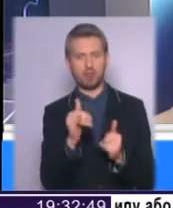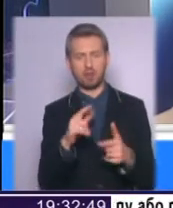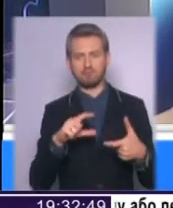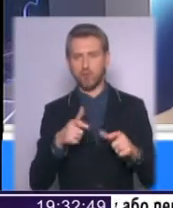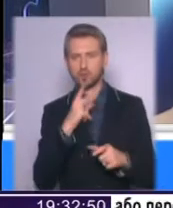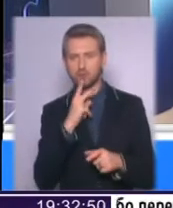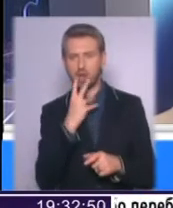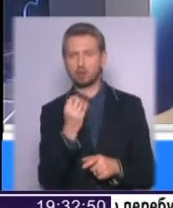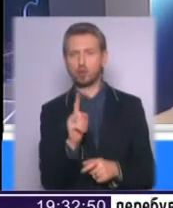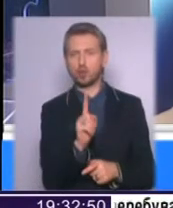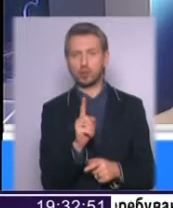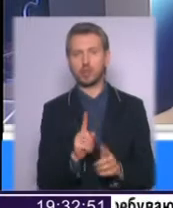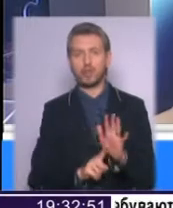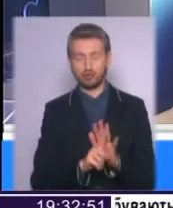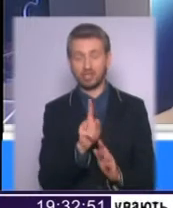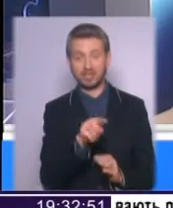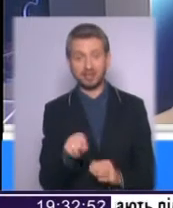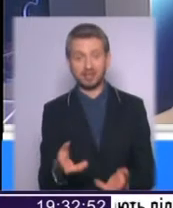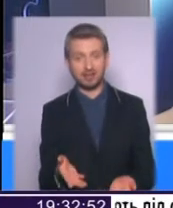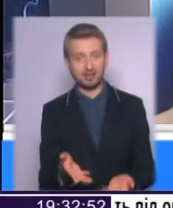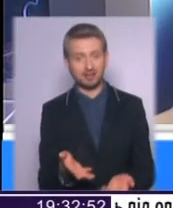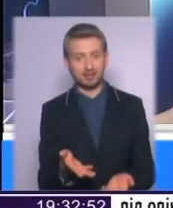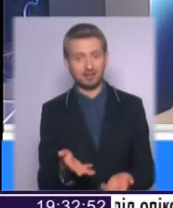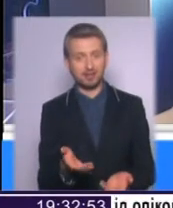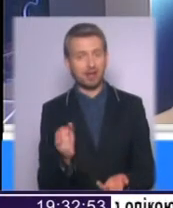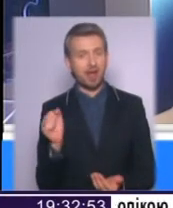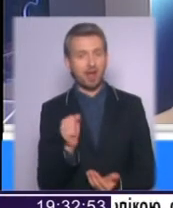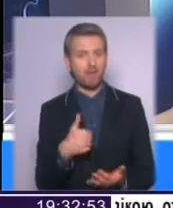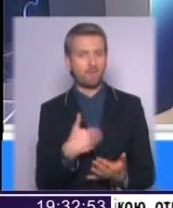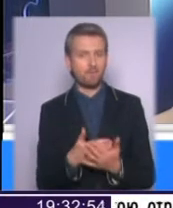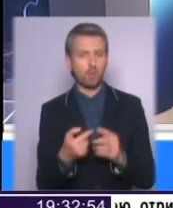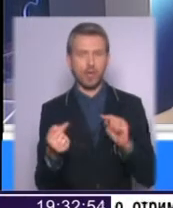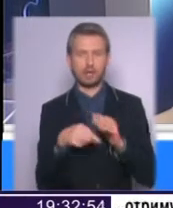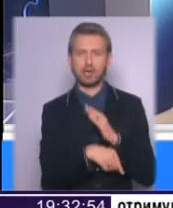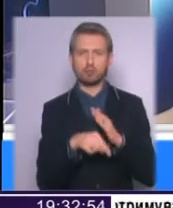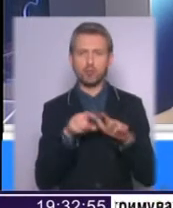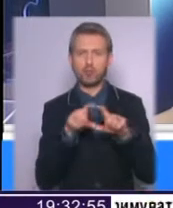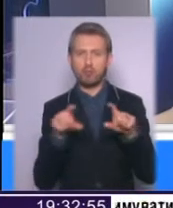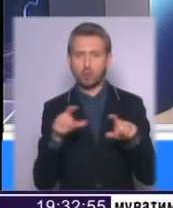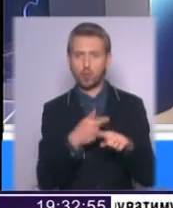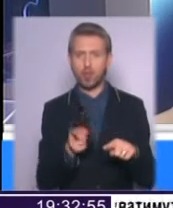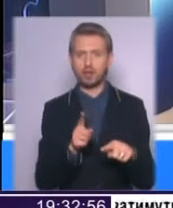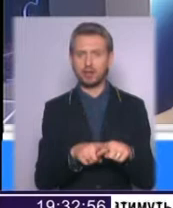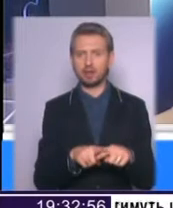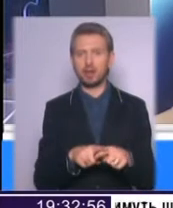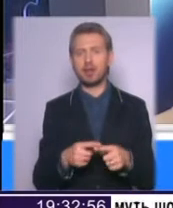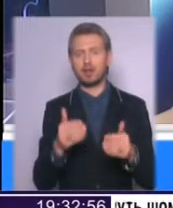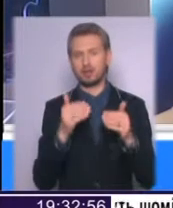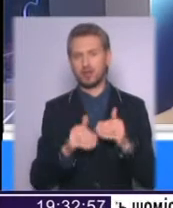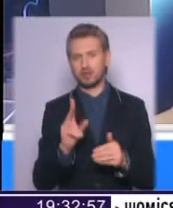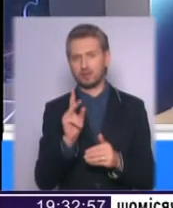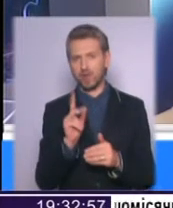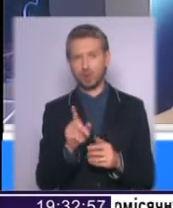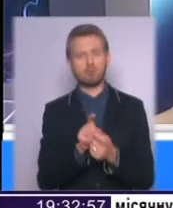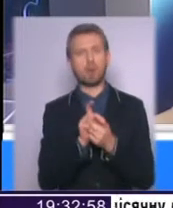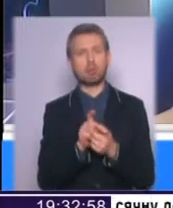что-то. Начните с них. Вот. А вот антикоррупционное бюро, это дальше, второй, борьба с